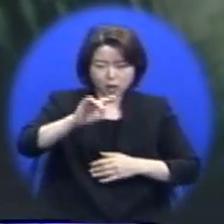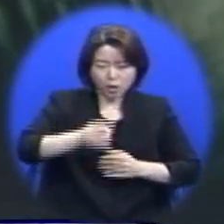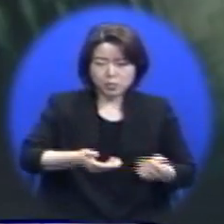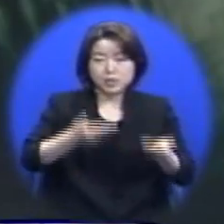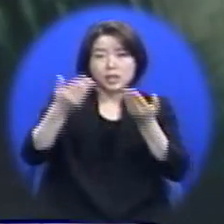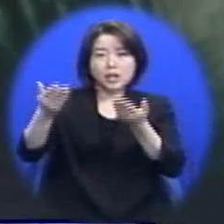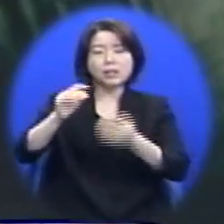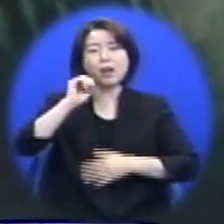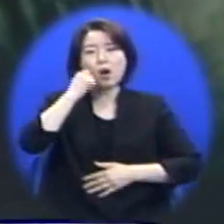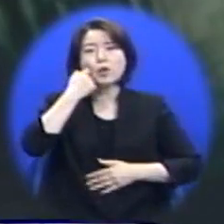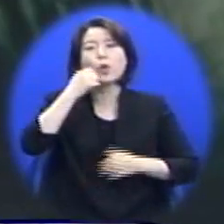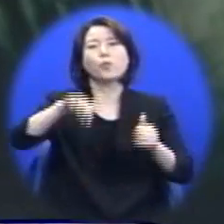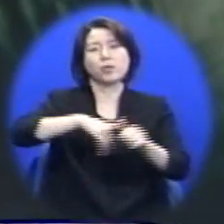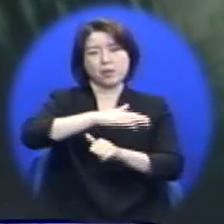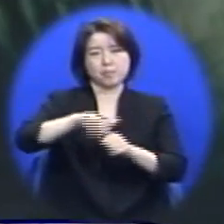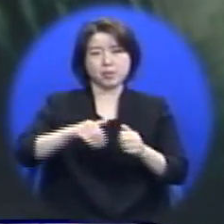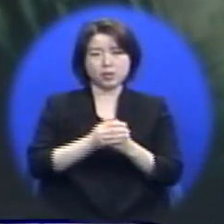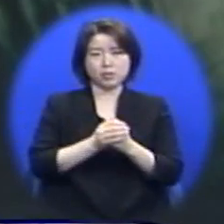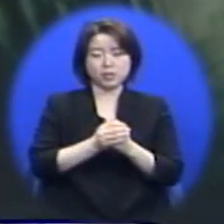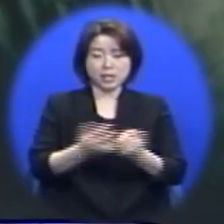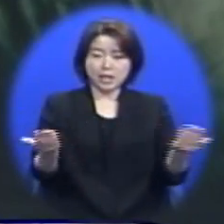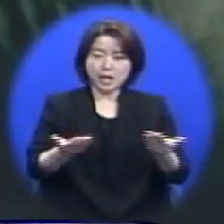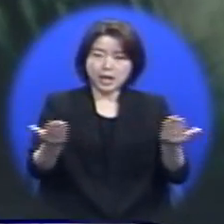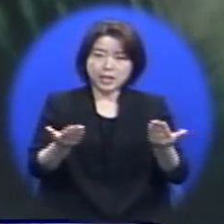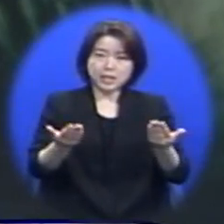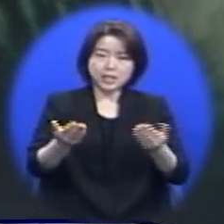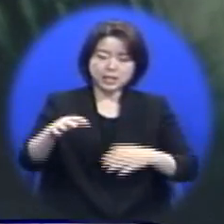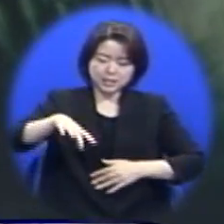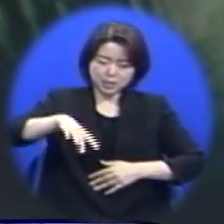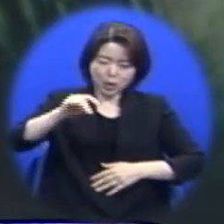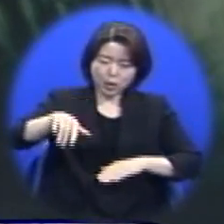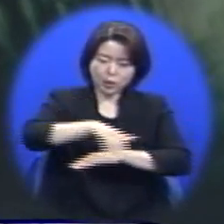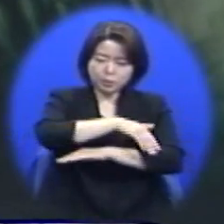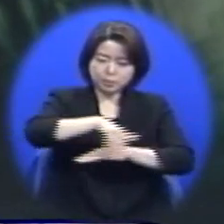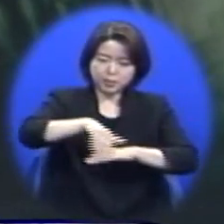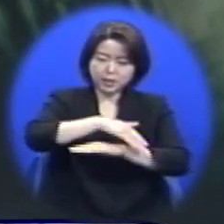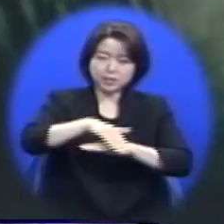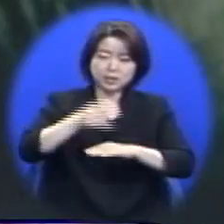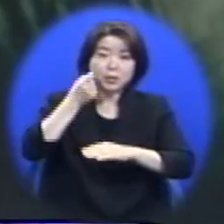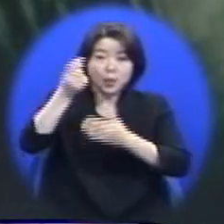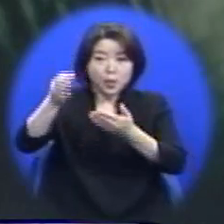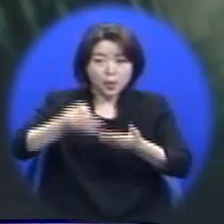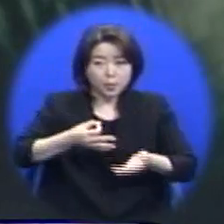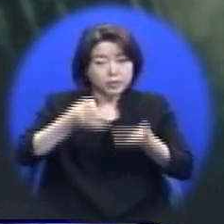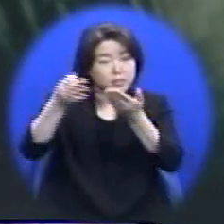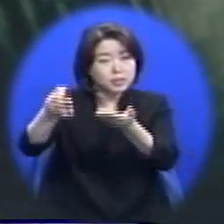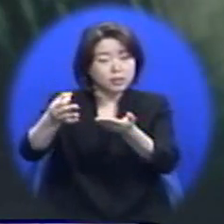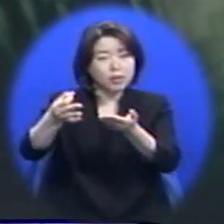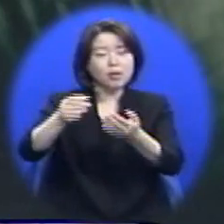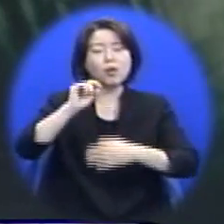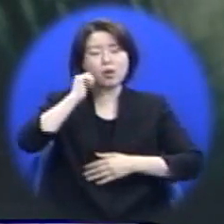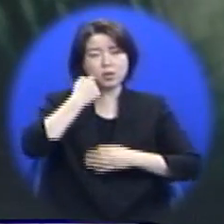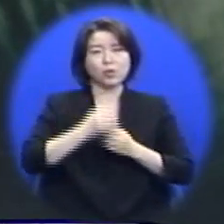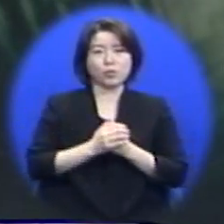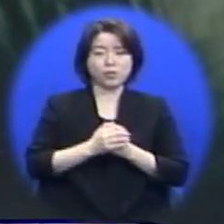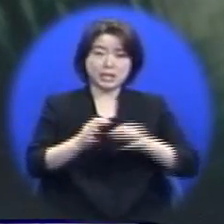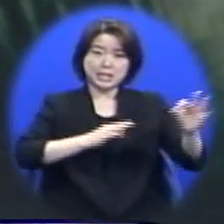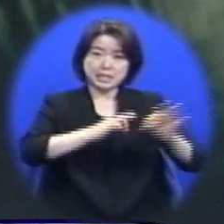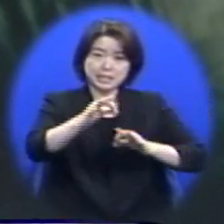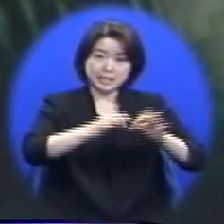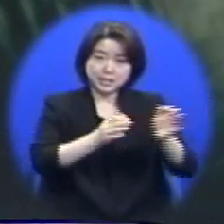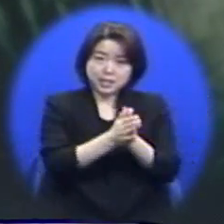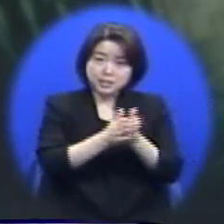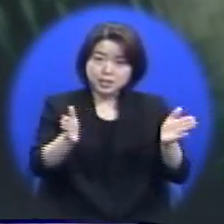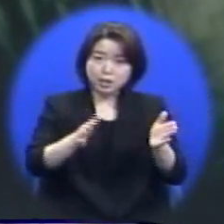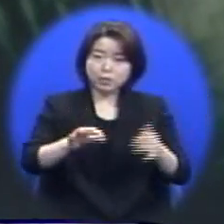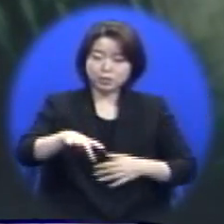직장에 취직해서 첫 월급을 받을 때도 어렵지요. 장사를 시작했는데 이제 첫 수익을 거두었을 때 다